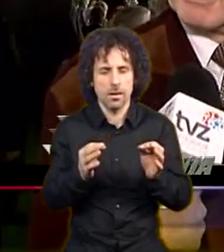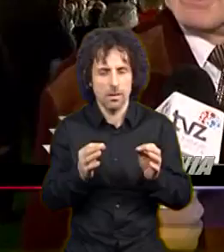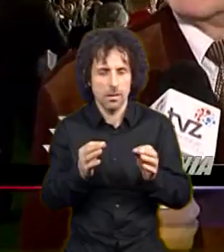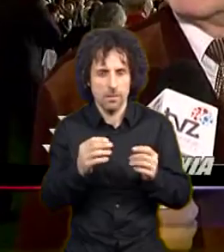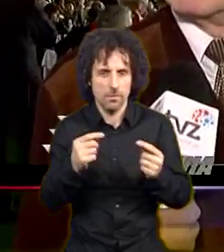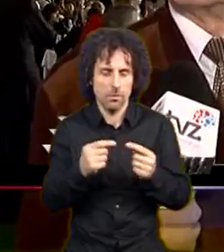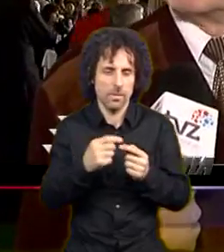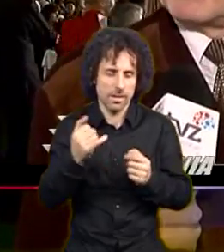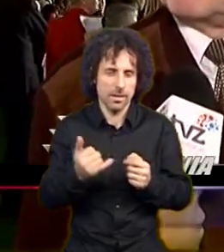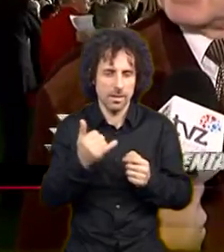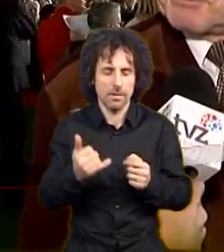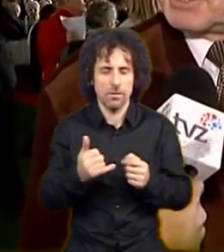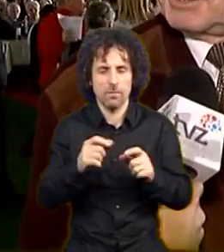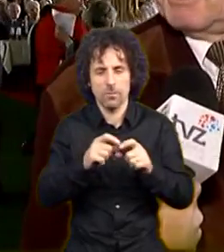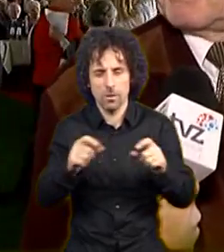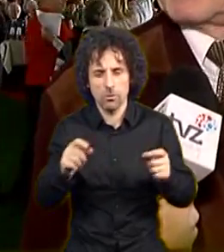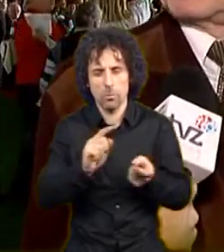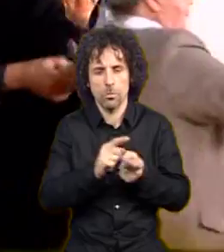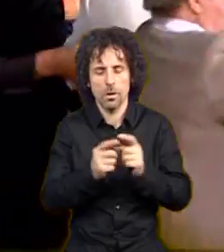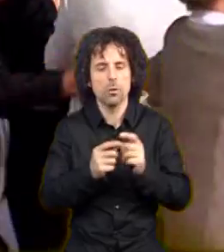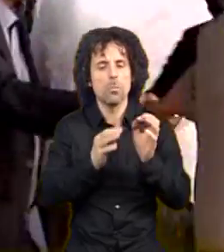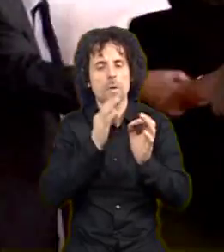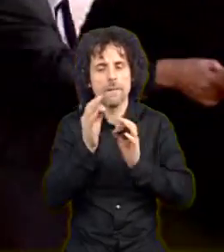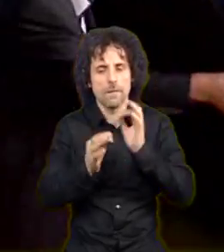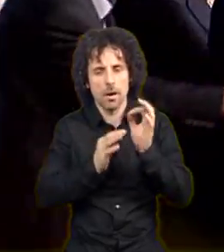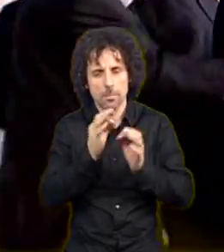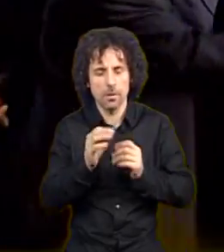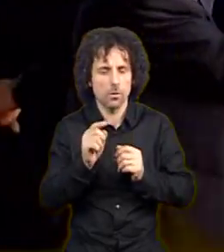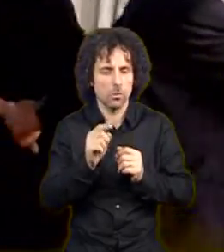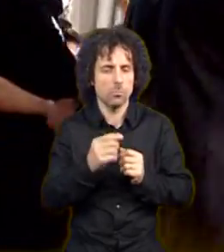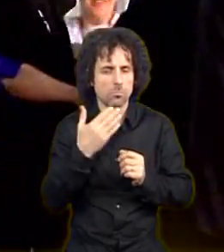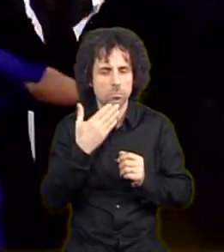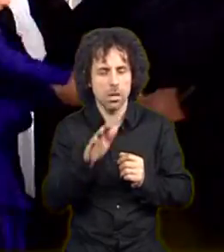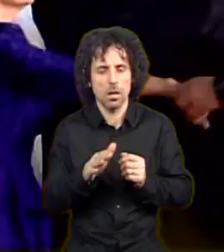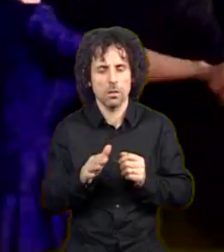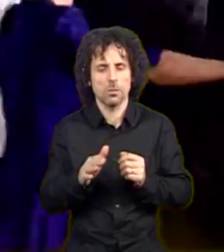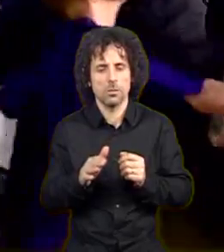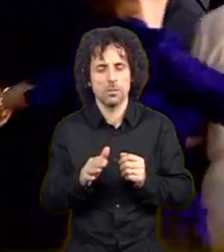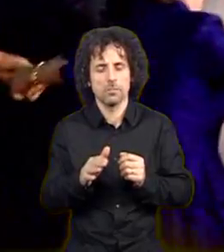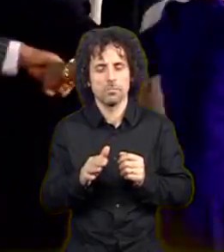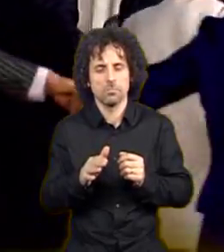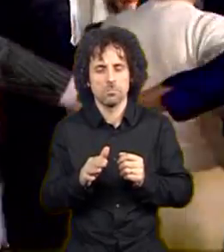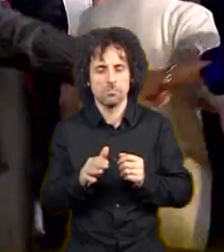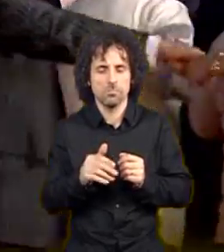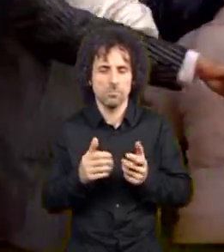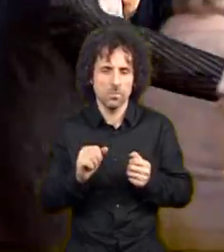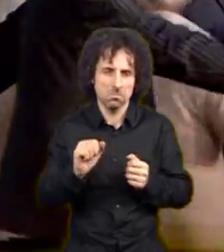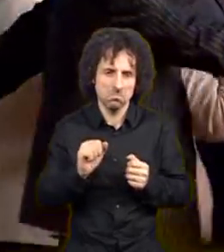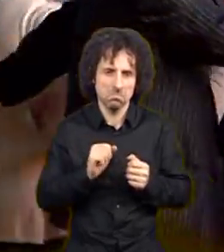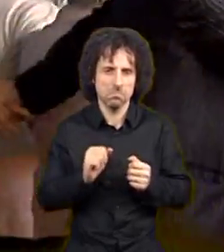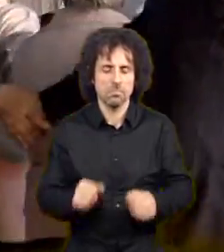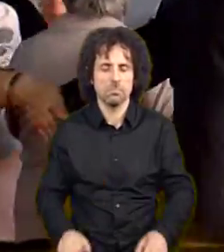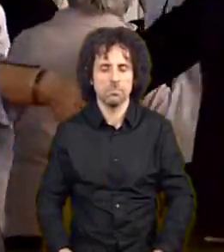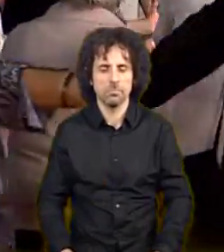często, właściwie zawsze w czasie tego spotkania śpiewamy. Także to jest bardzo przyjemne.